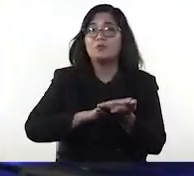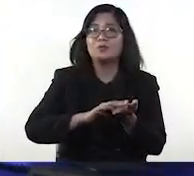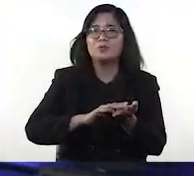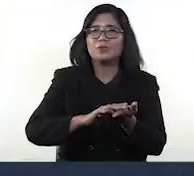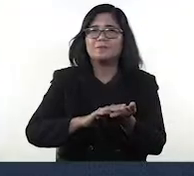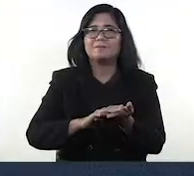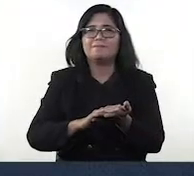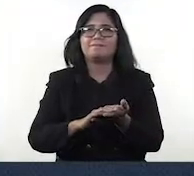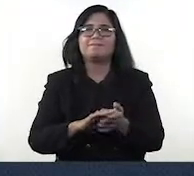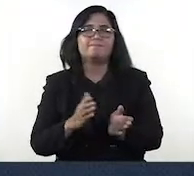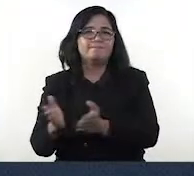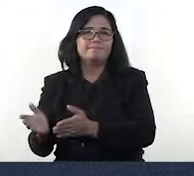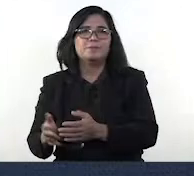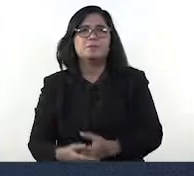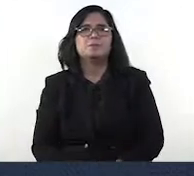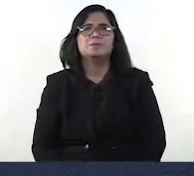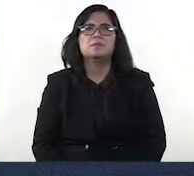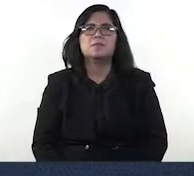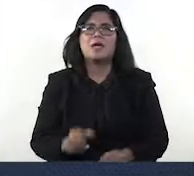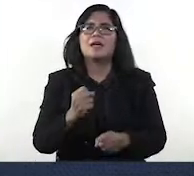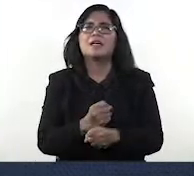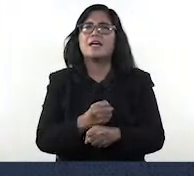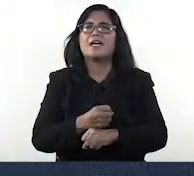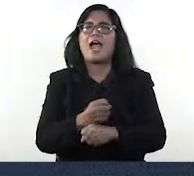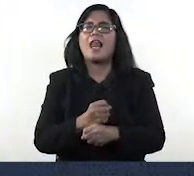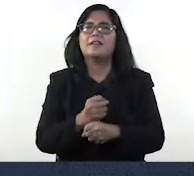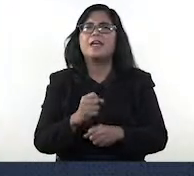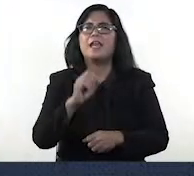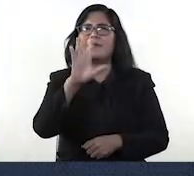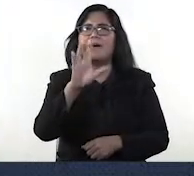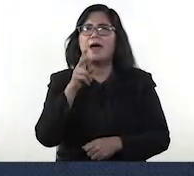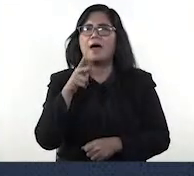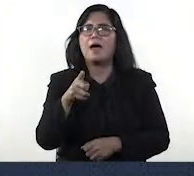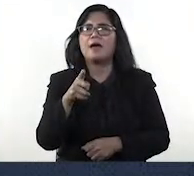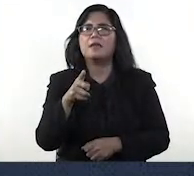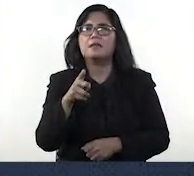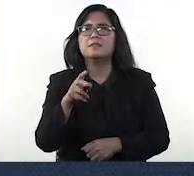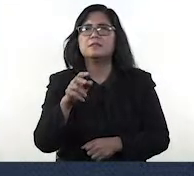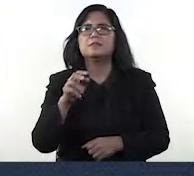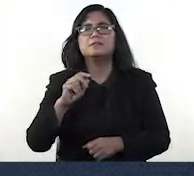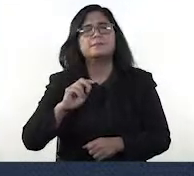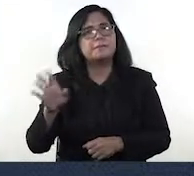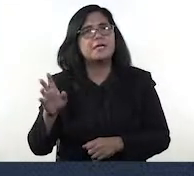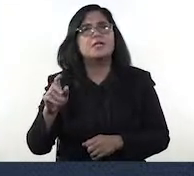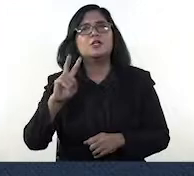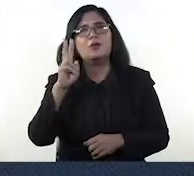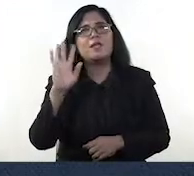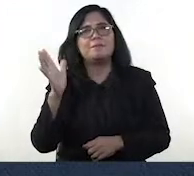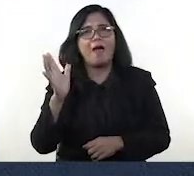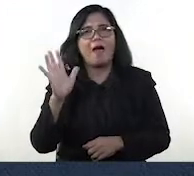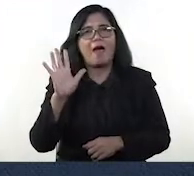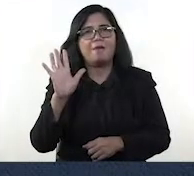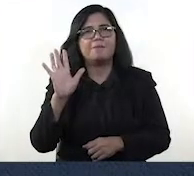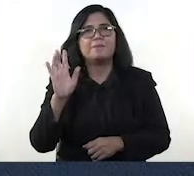kita lihat firman Tuhan ini hai Galaxy yang lima 16-25 hidup